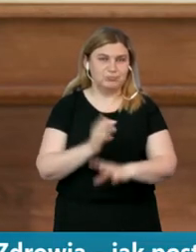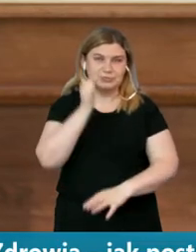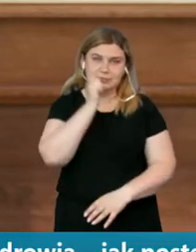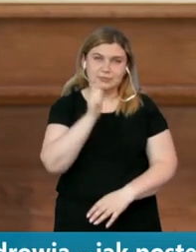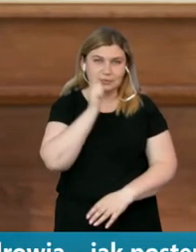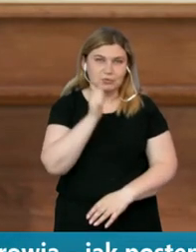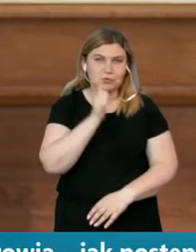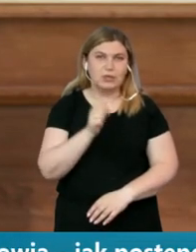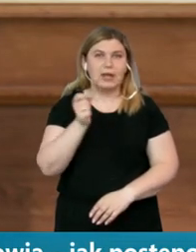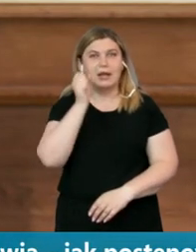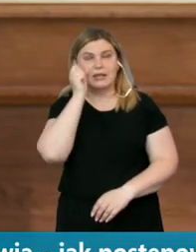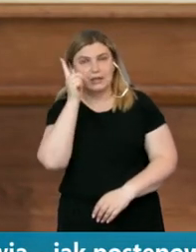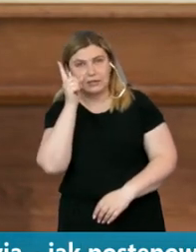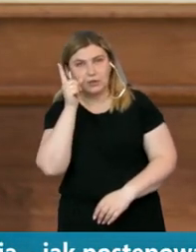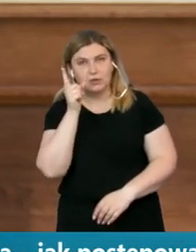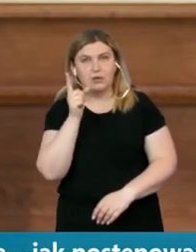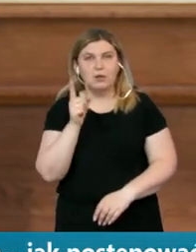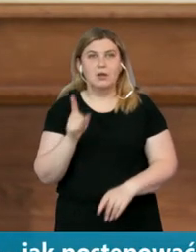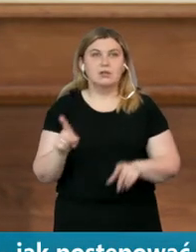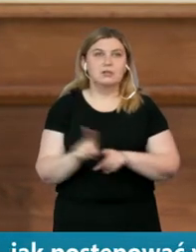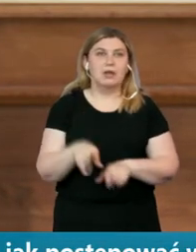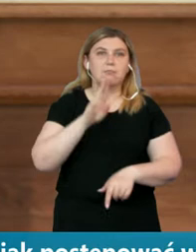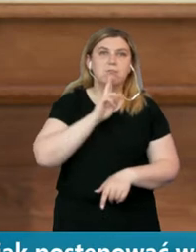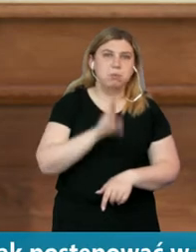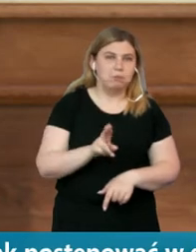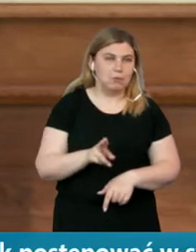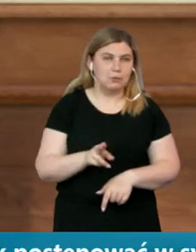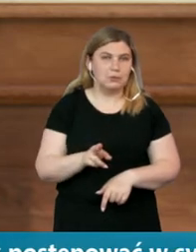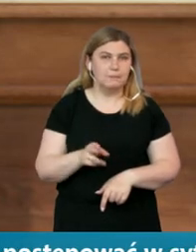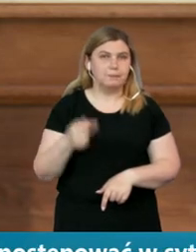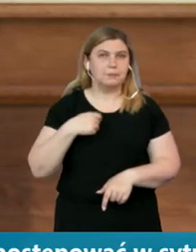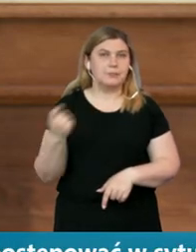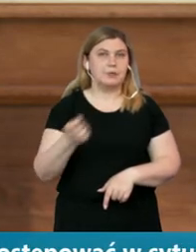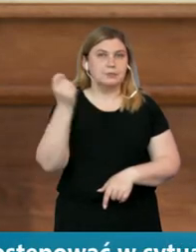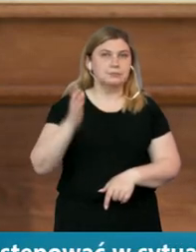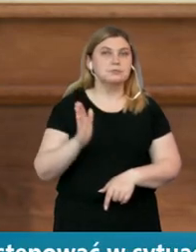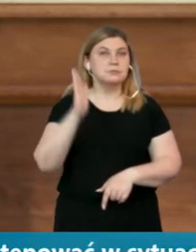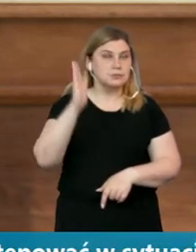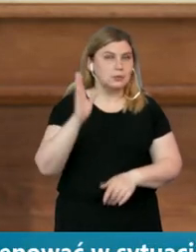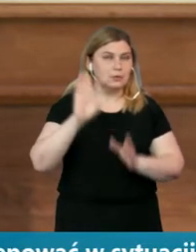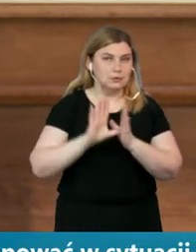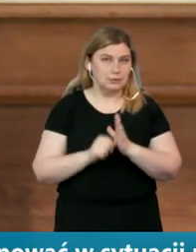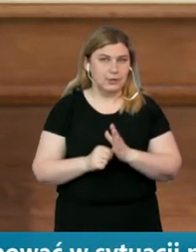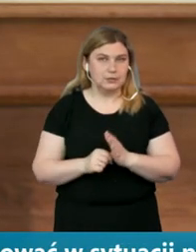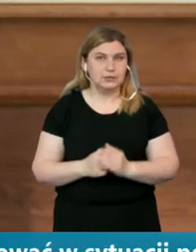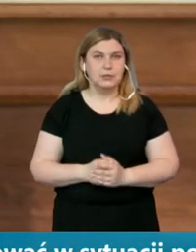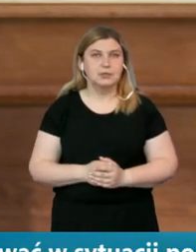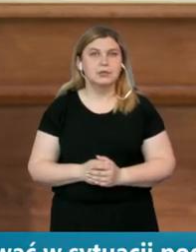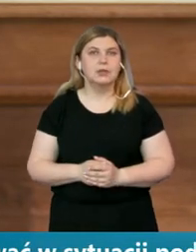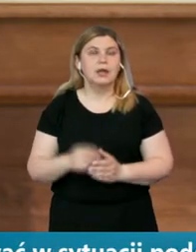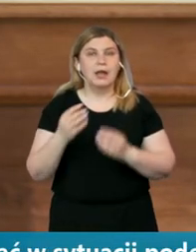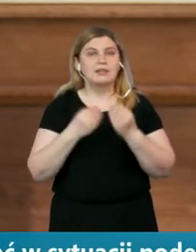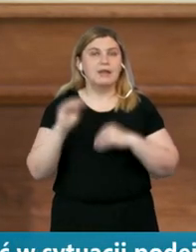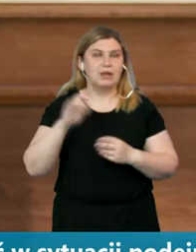stoję, zarówno rano, jak i teraz po południu, kiedy udaję się na północ naszego miasta. Natomiast największy